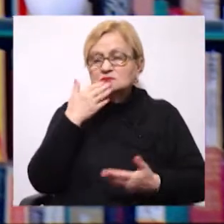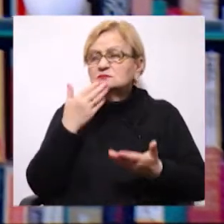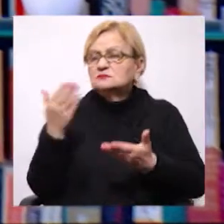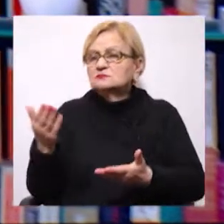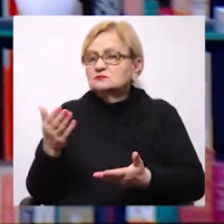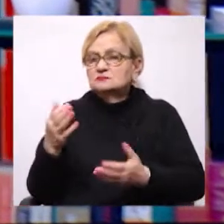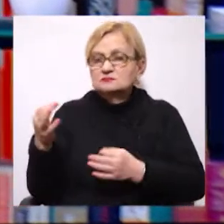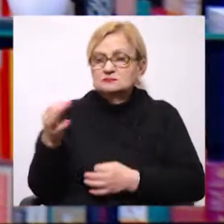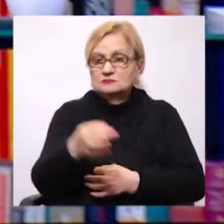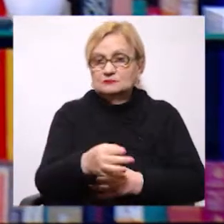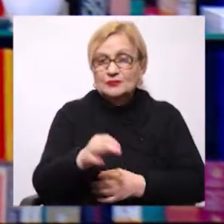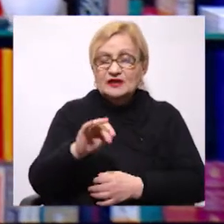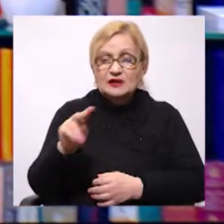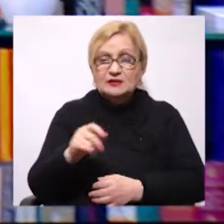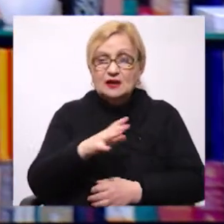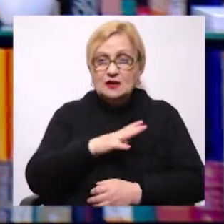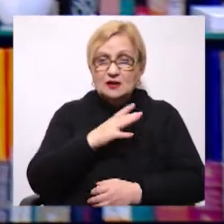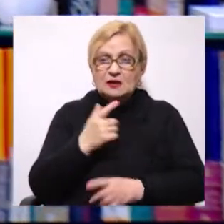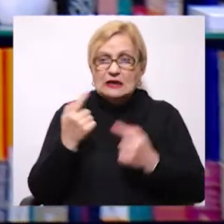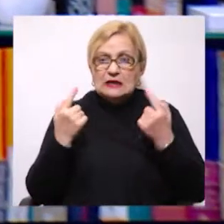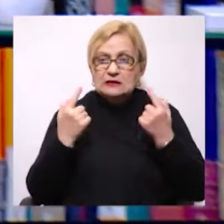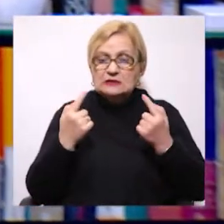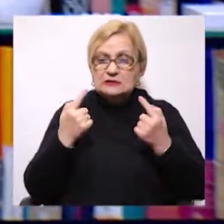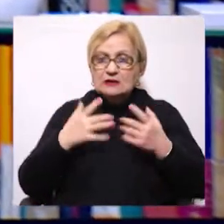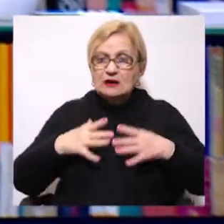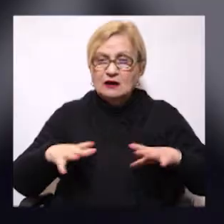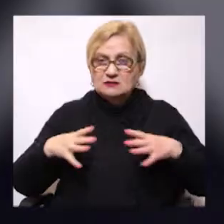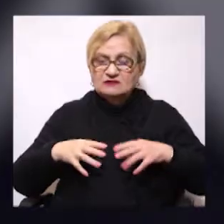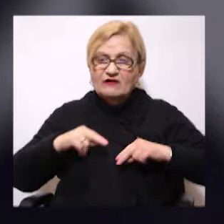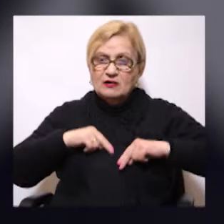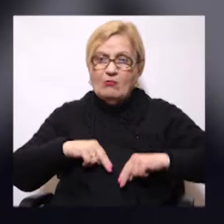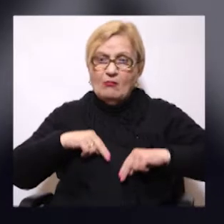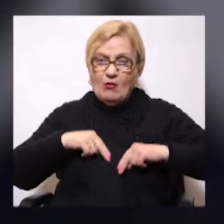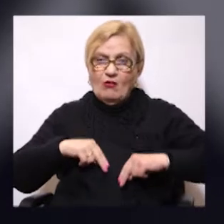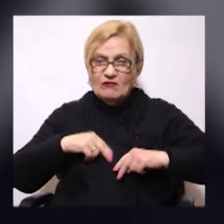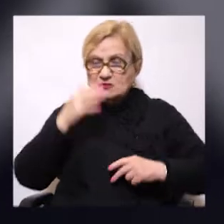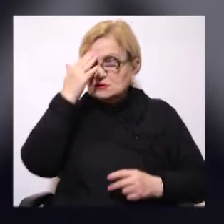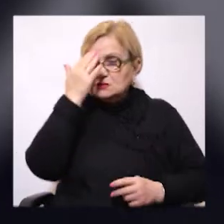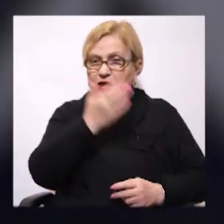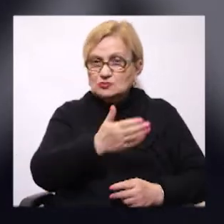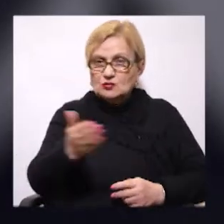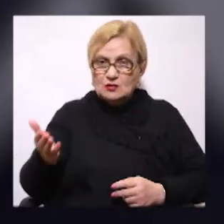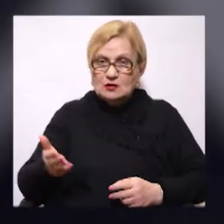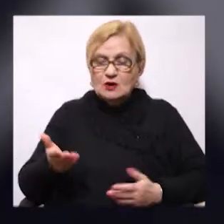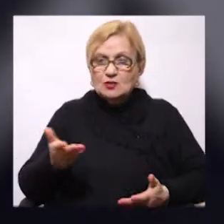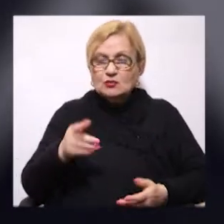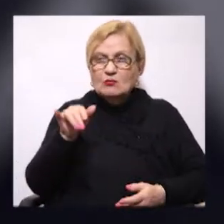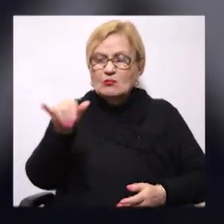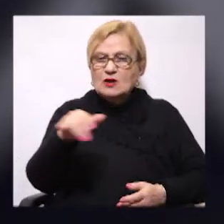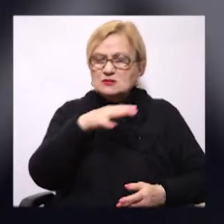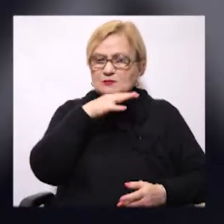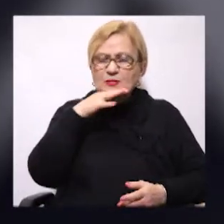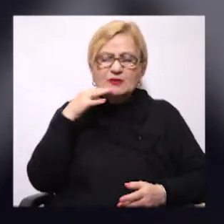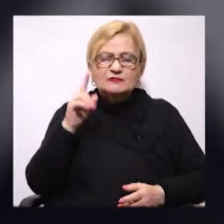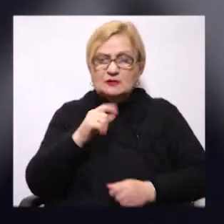რომ ილია იყო დიდი ქართველი მოღვაწე, დიდი საზოგადო მოღვაწე, რომელსაც ბევრი რამ